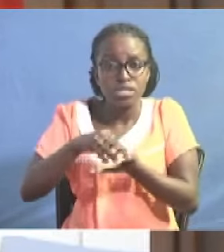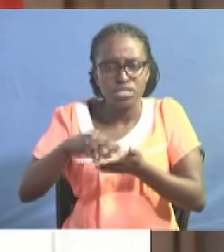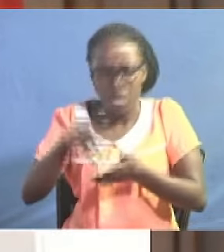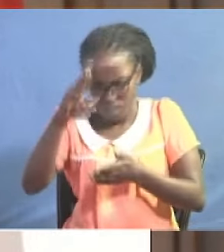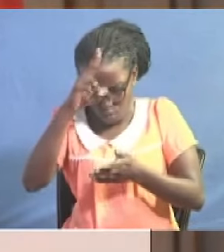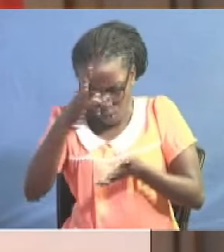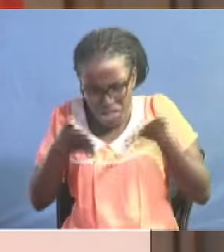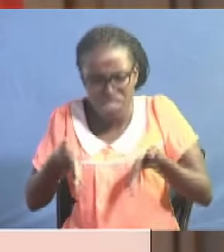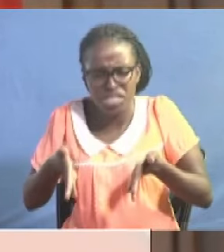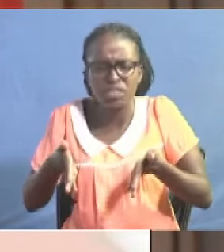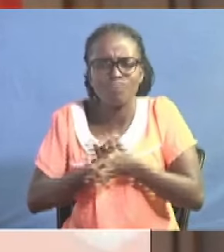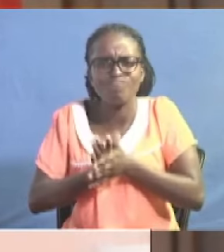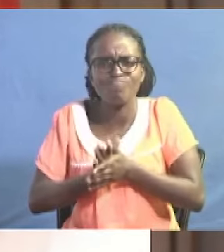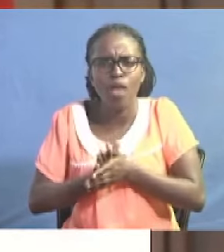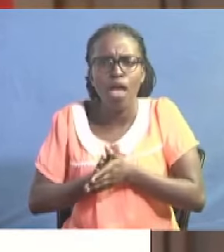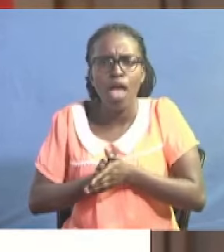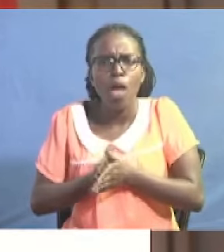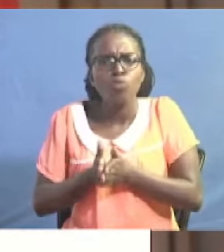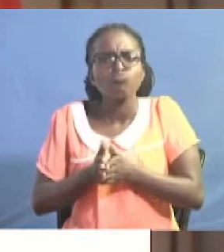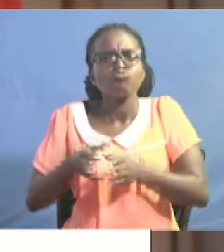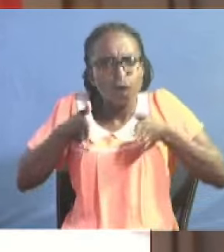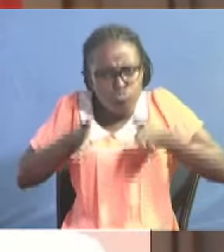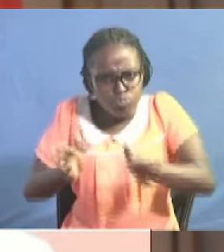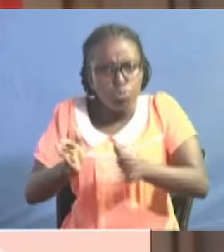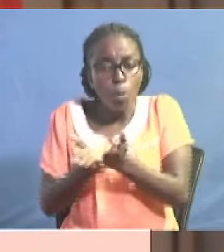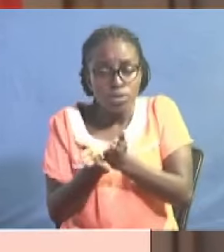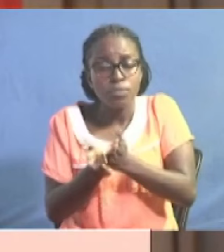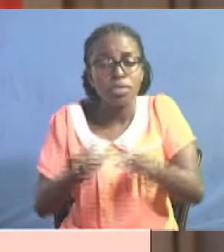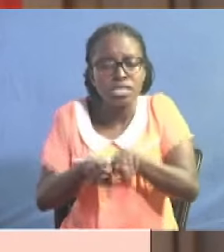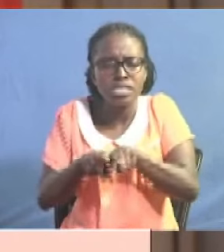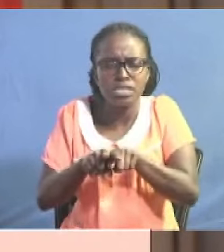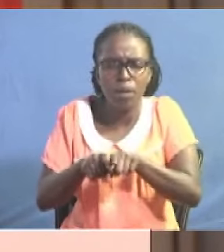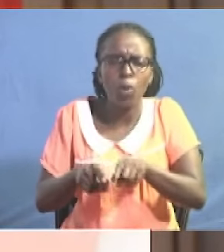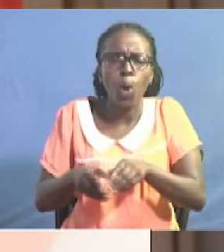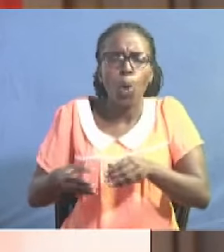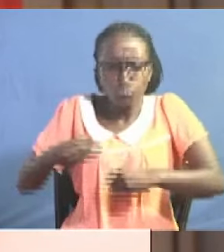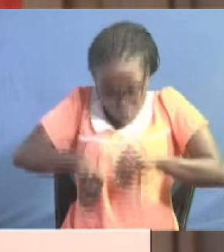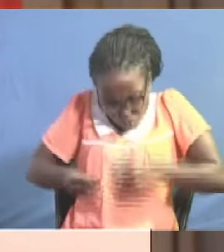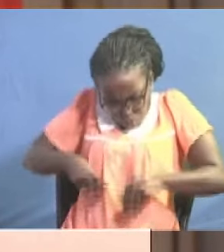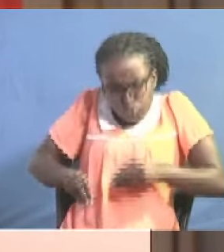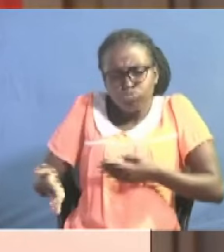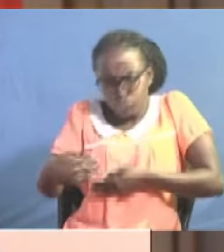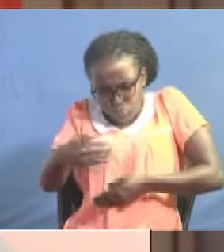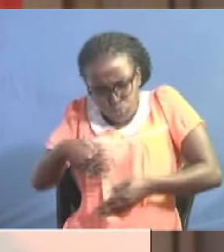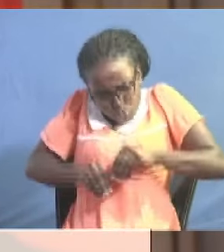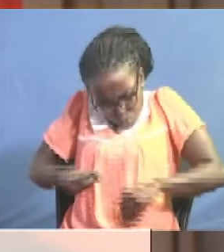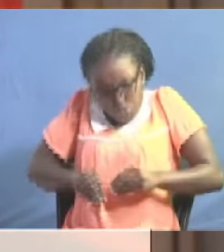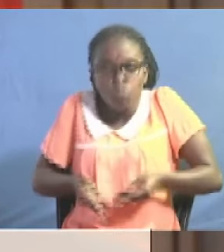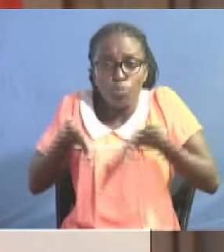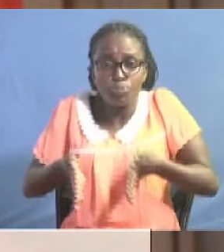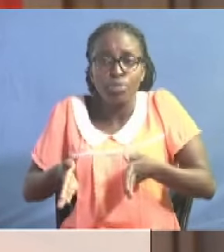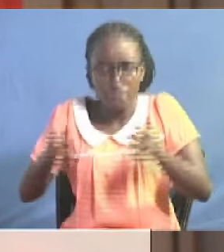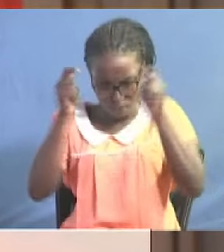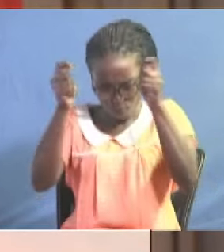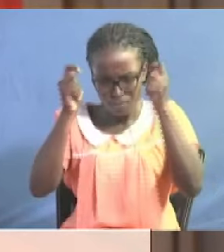or public servant shall participate in public contributions or